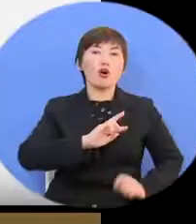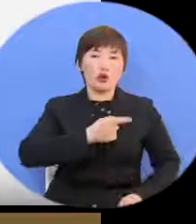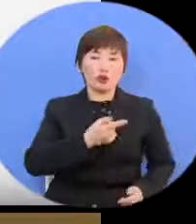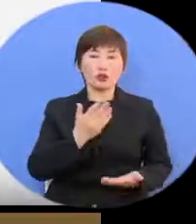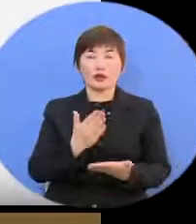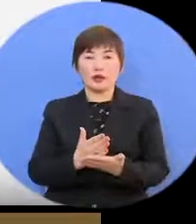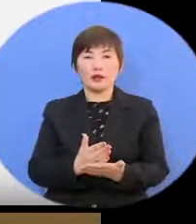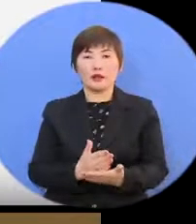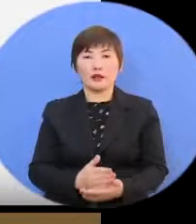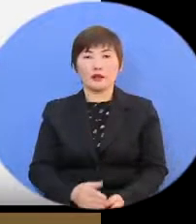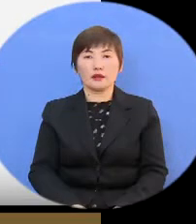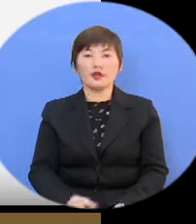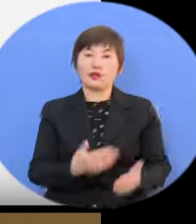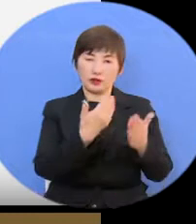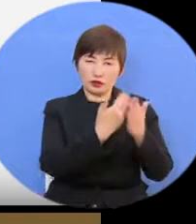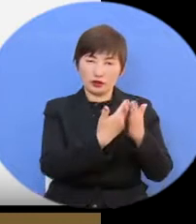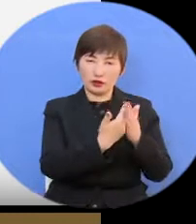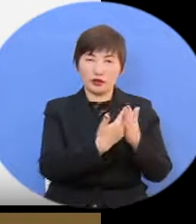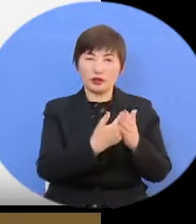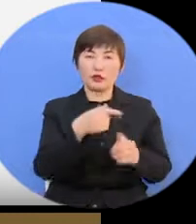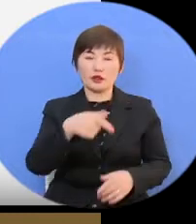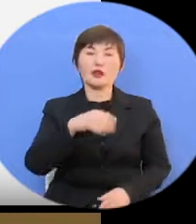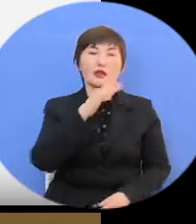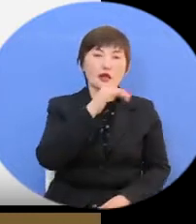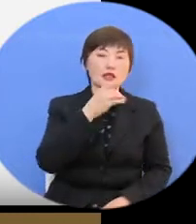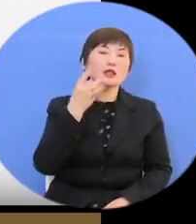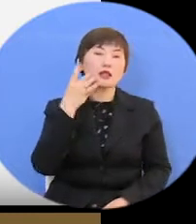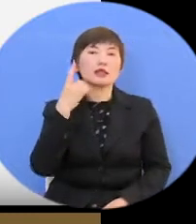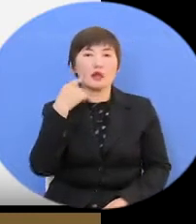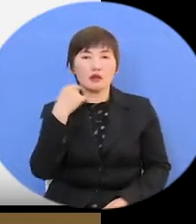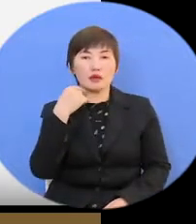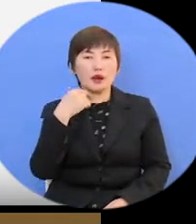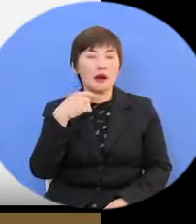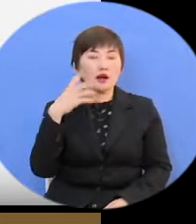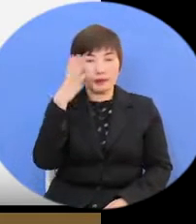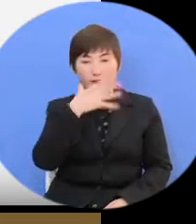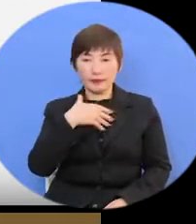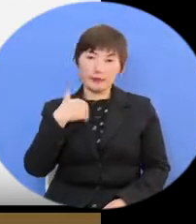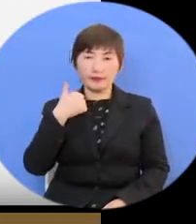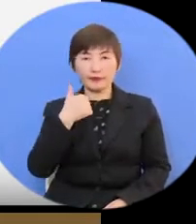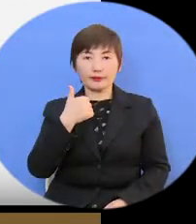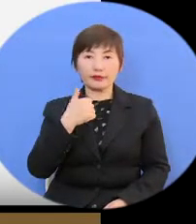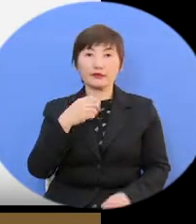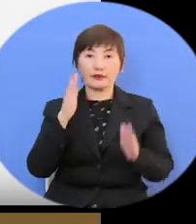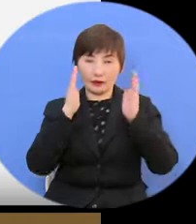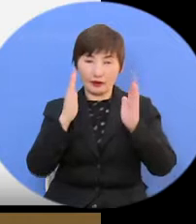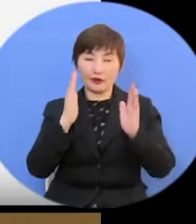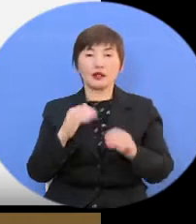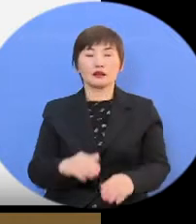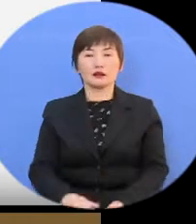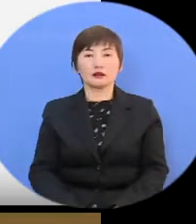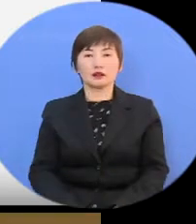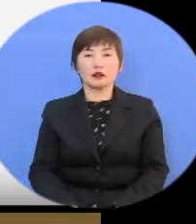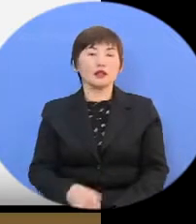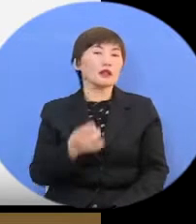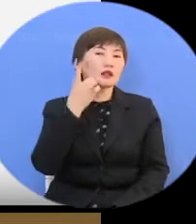байна. За жишээ дурдвал энэ насны охид хүүхдүүд маань гадаад үзэмжиндээ анхаарал тавьдаг болох нь харагдаж байна. За мөн